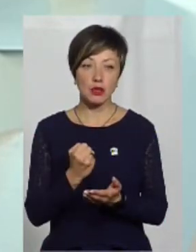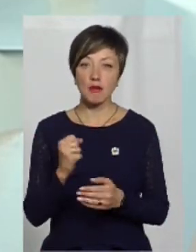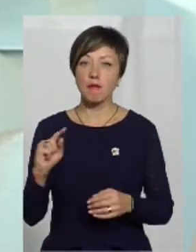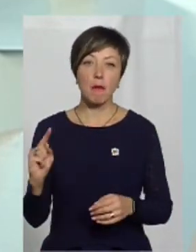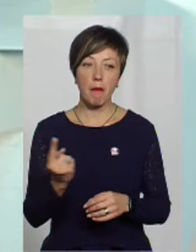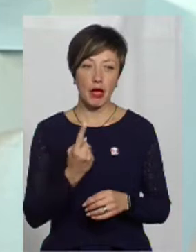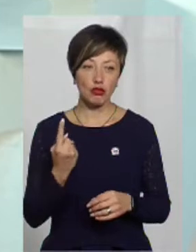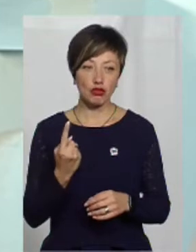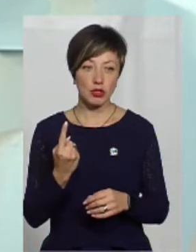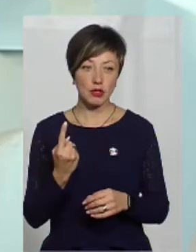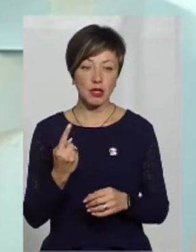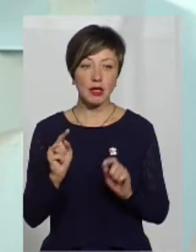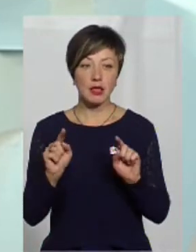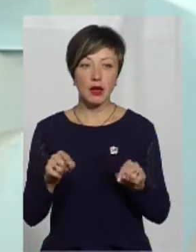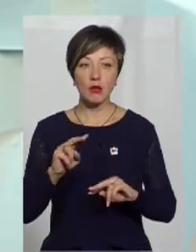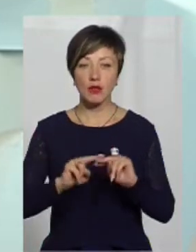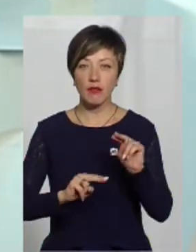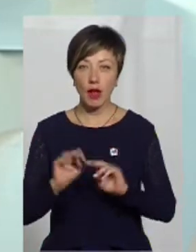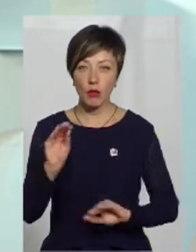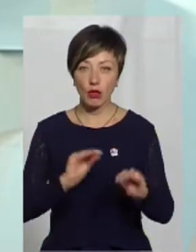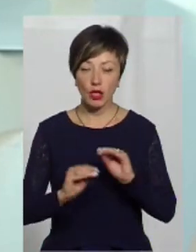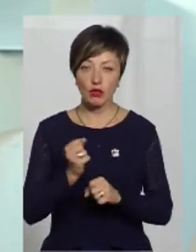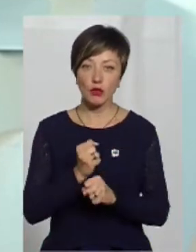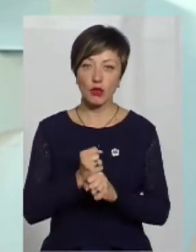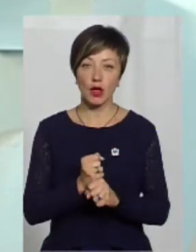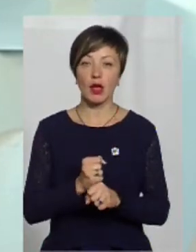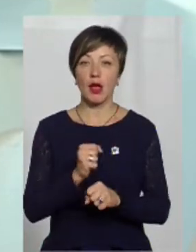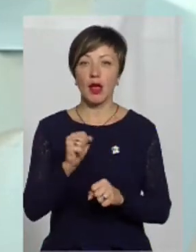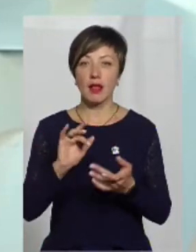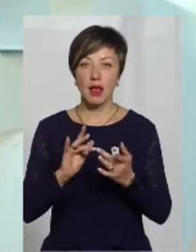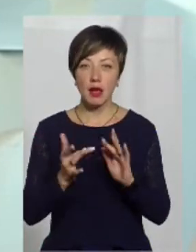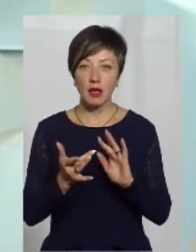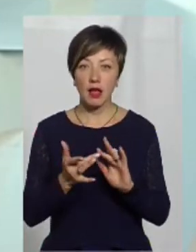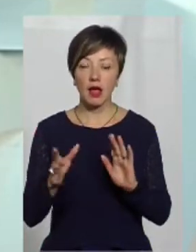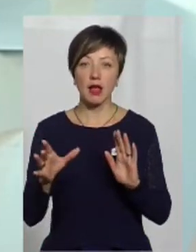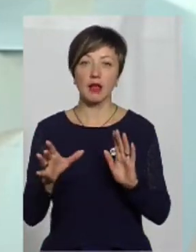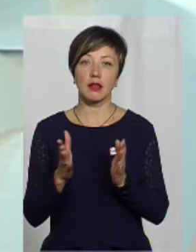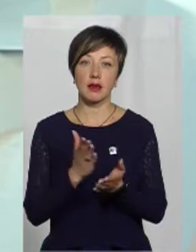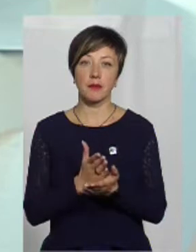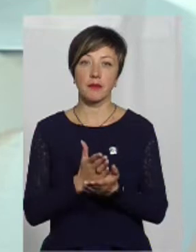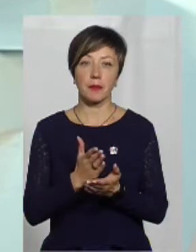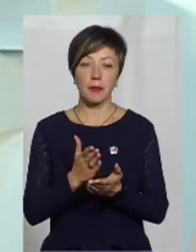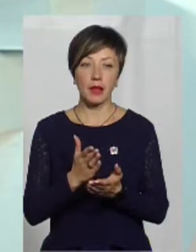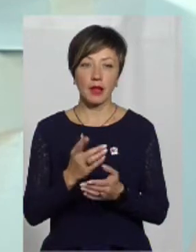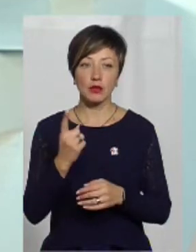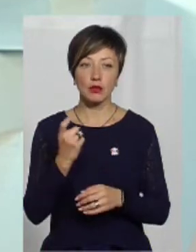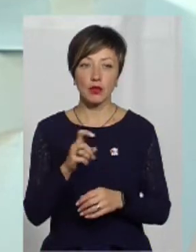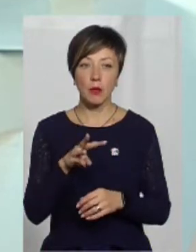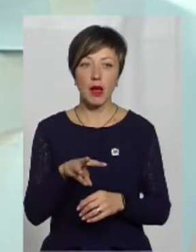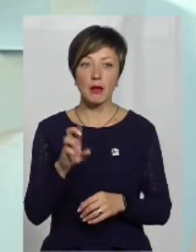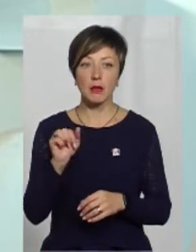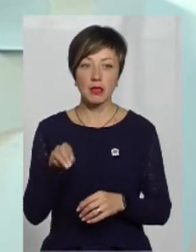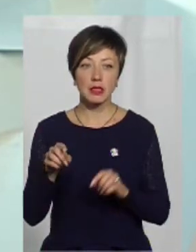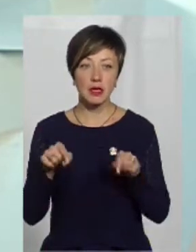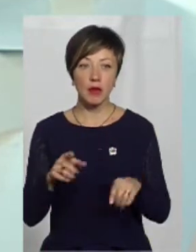у перших, тобто там і будівельно-монтажні роботи, там і проведено інтернет 100 мегабіт,